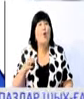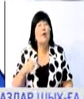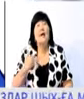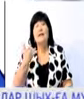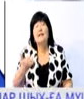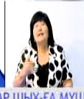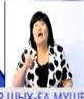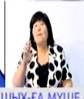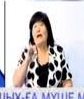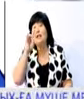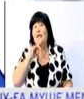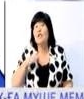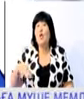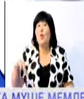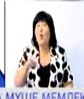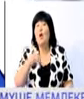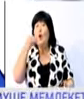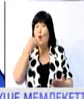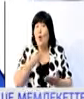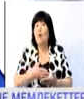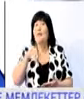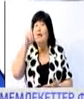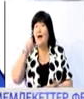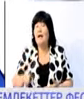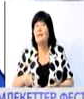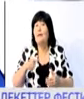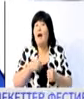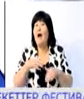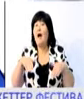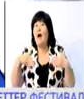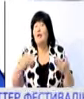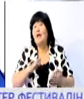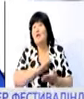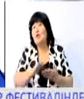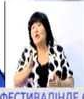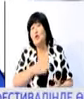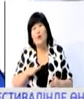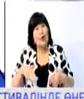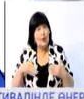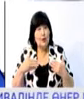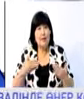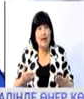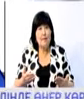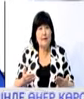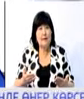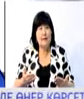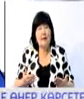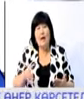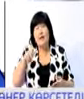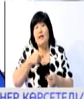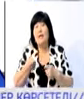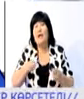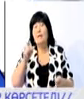сізді Батыс Қазақстан облысының құрметті азаматы атануыңызбен шын жүректен құттықтаймын.